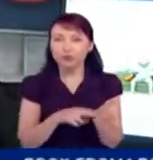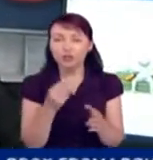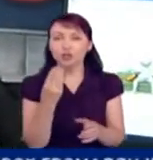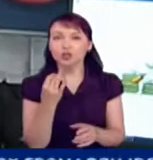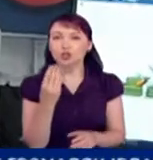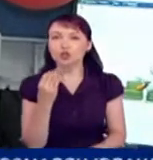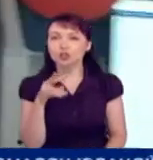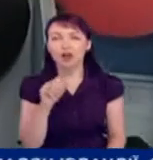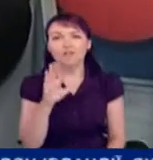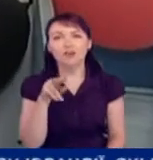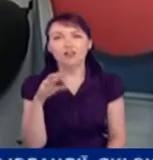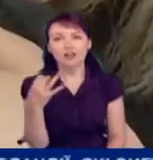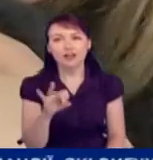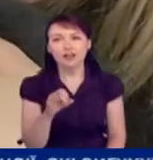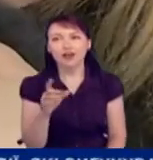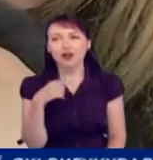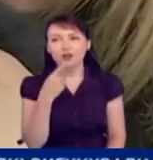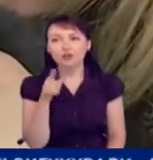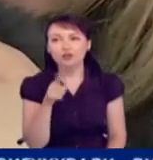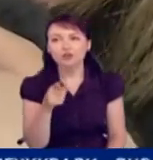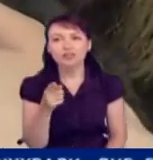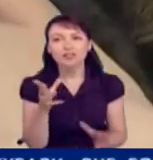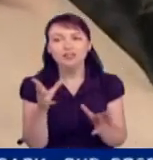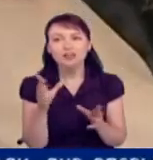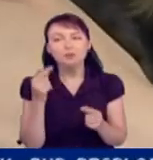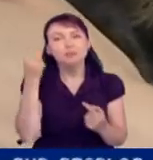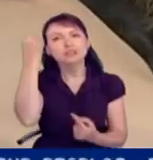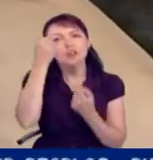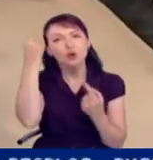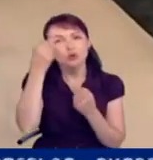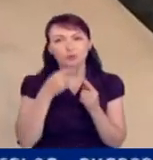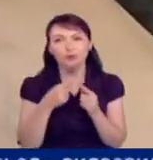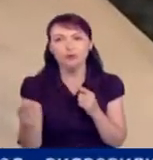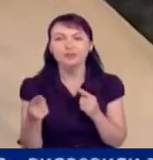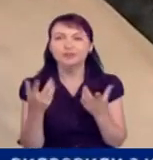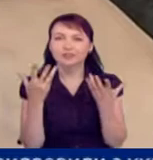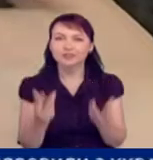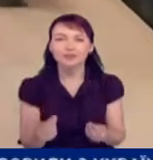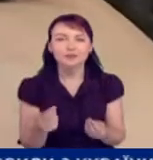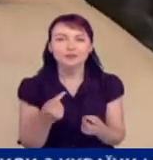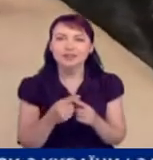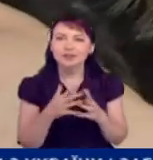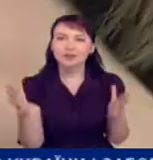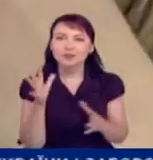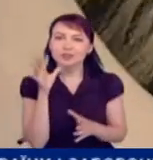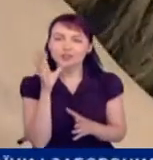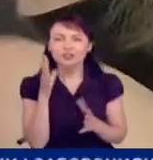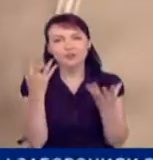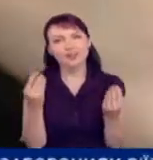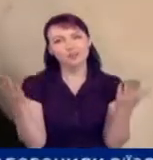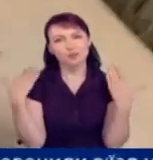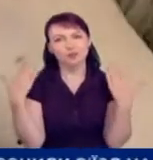шиншила Валерій. Співробітники кажуть, що він їхній психолог протягом робочого дня. Проте більше часу в день